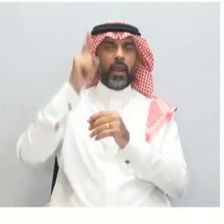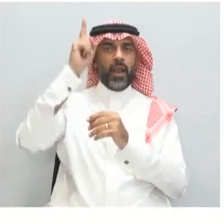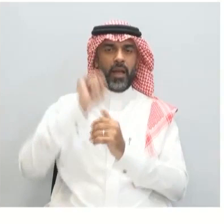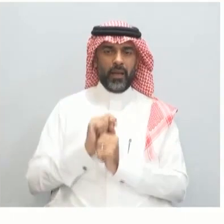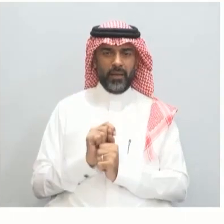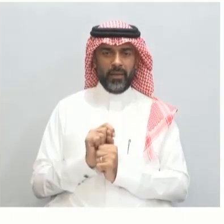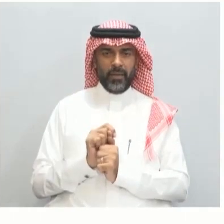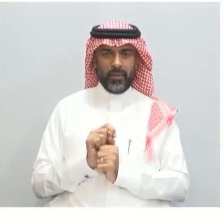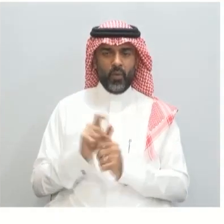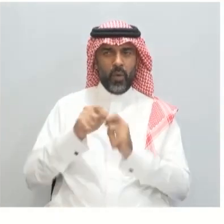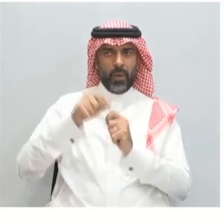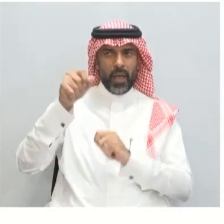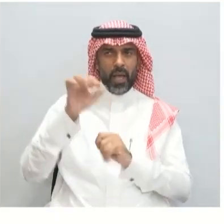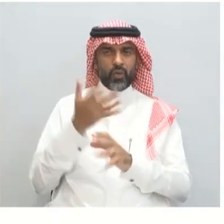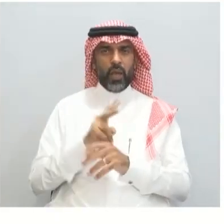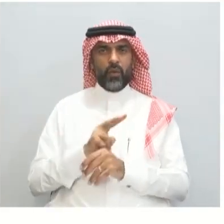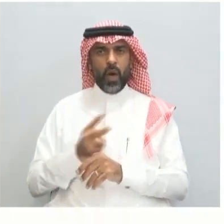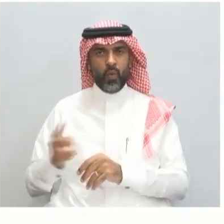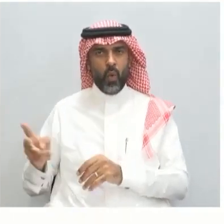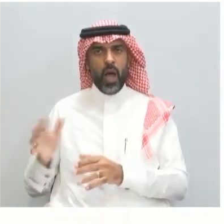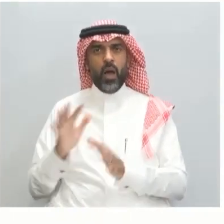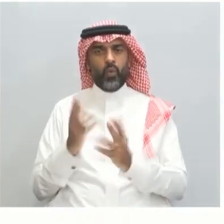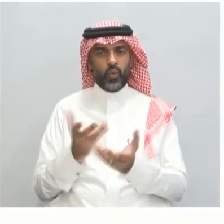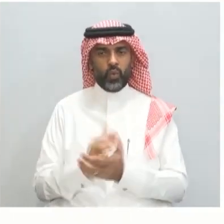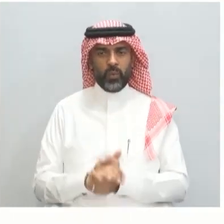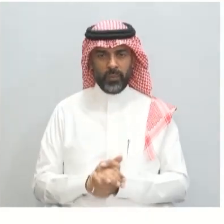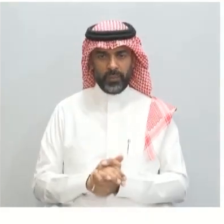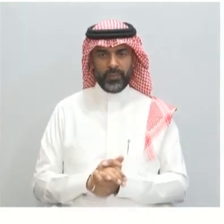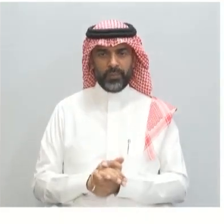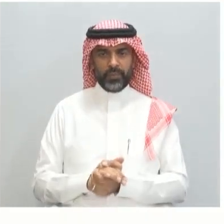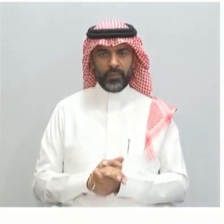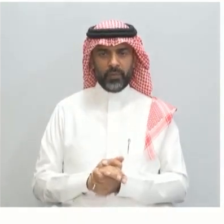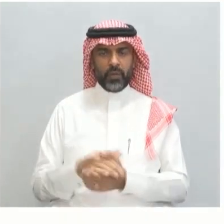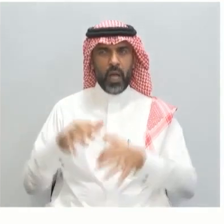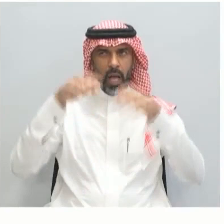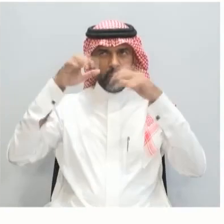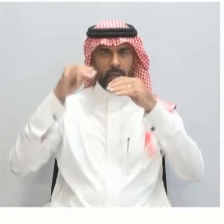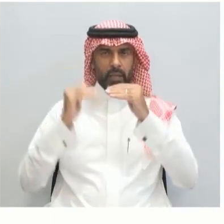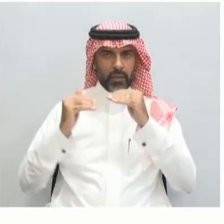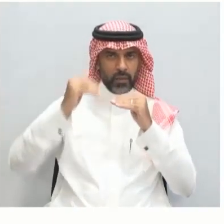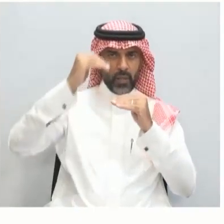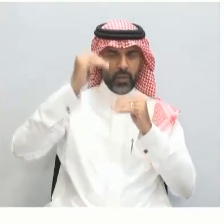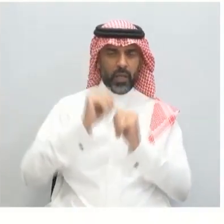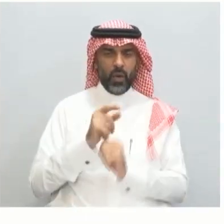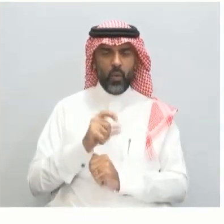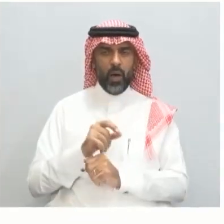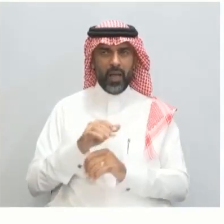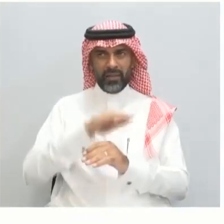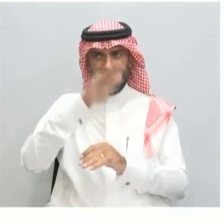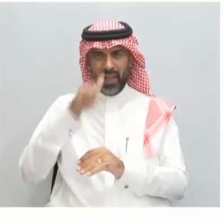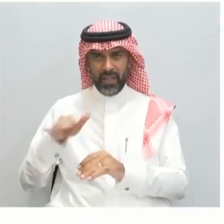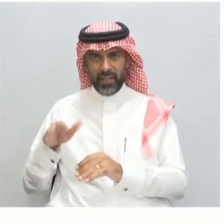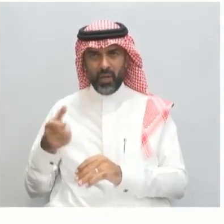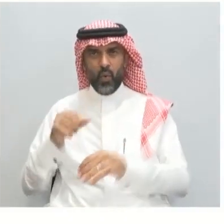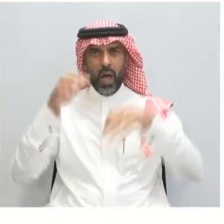مقاييس الامطار او كيف نقيس الامطار وما هي انواع الامطار تصاعديه وتضاريس